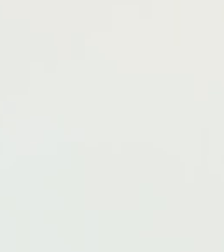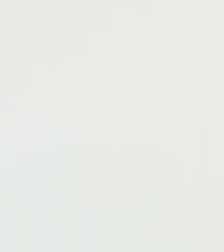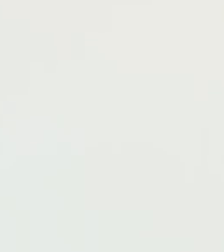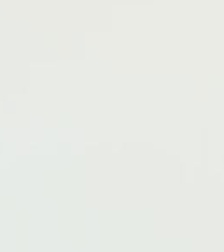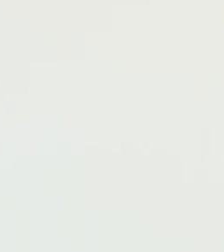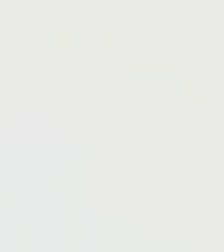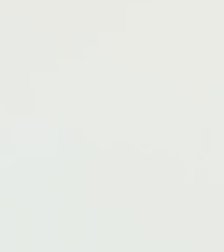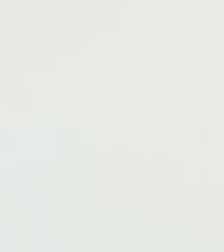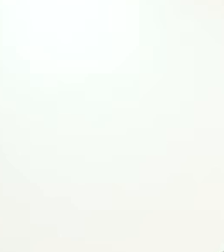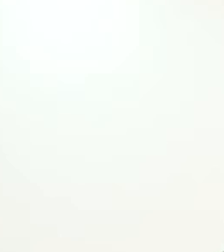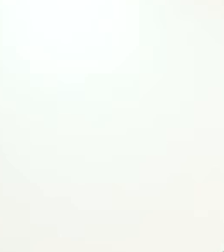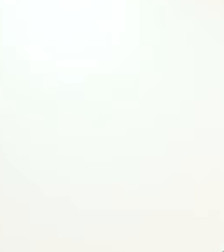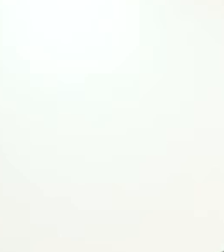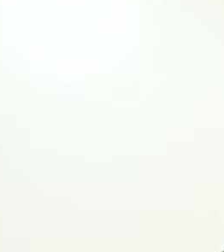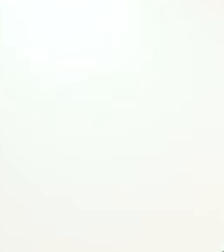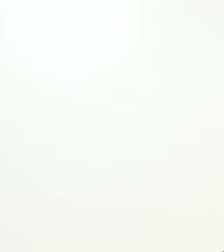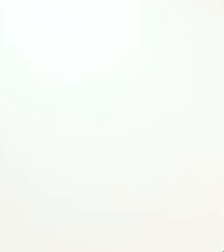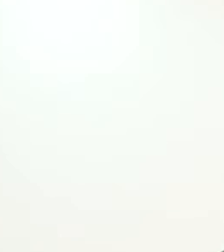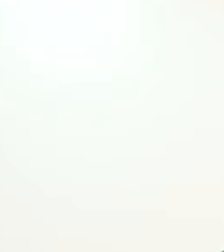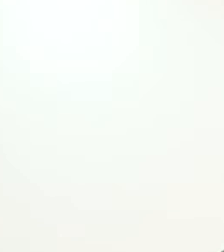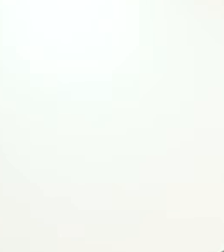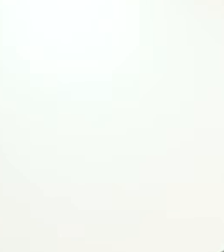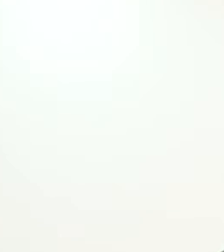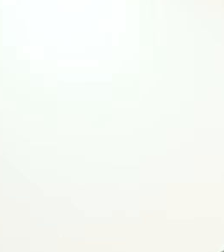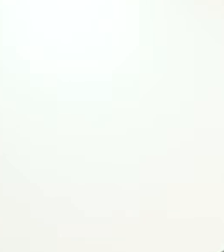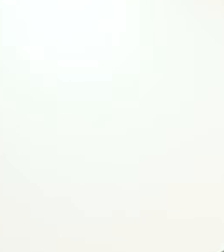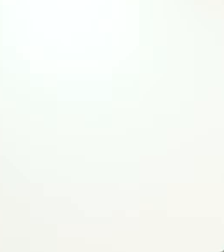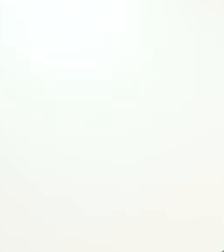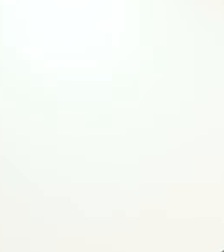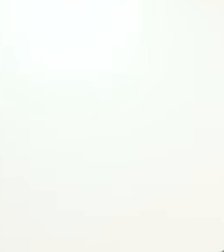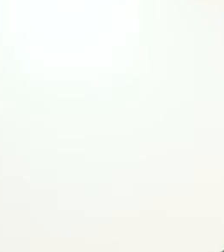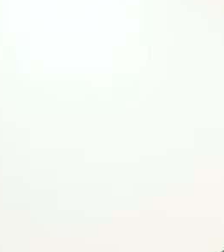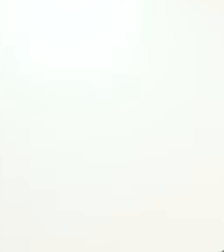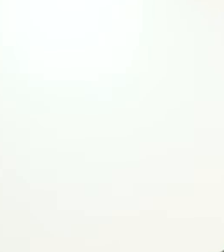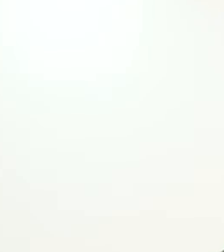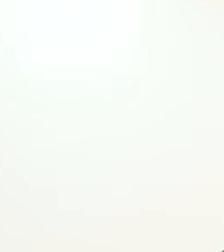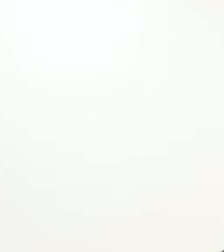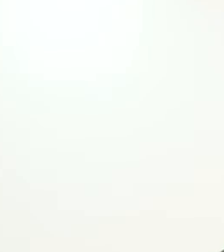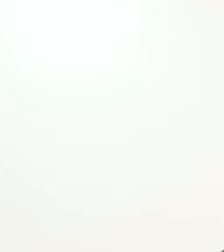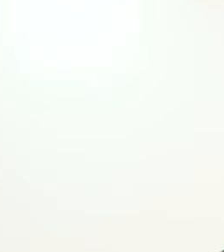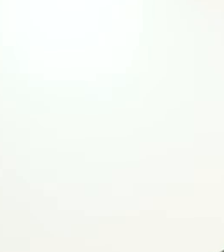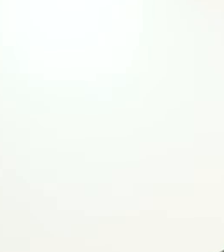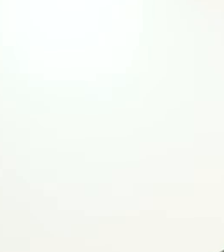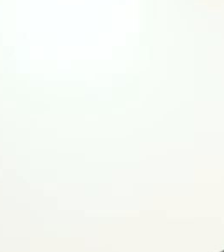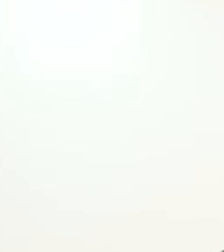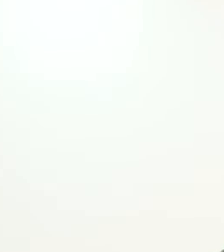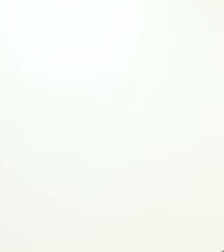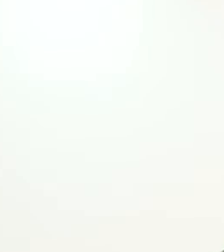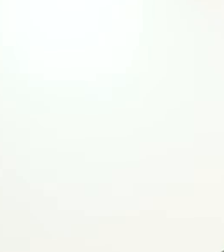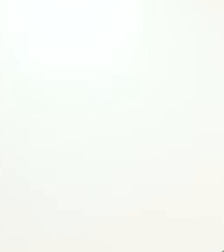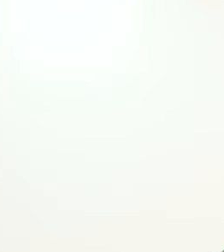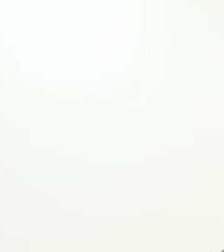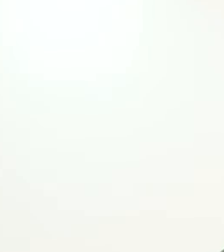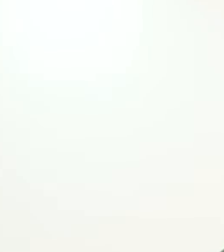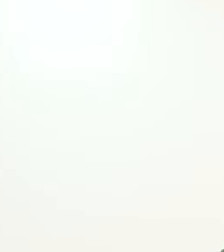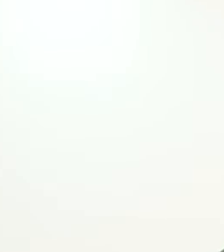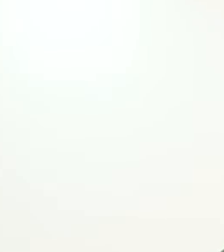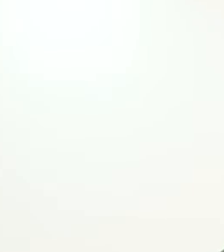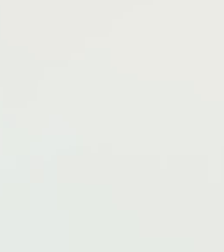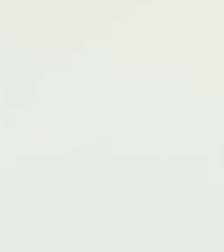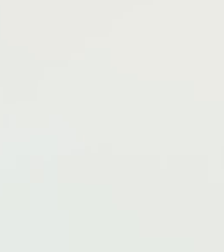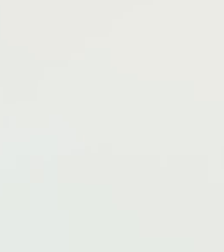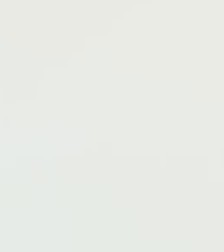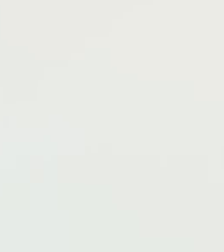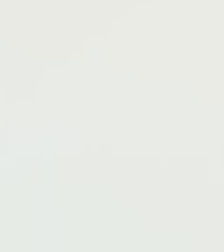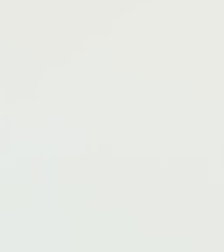questions. Journaliste a lève son main et m'a donné la parole. Les journalistes ont un sens pour poser son question, il